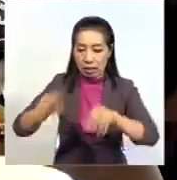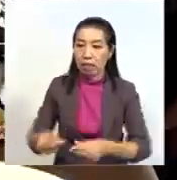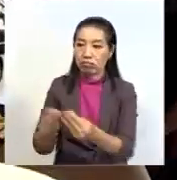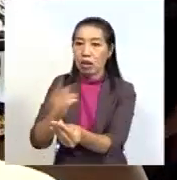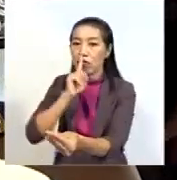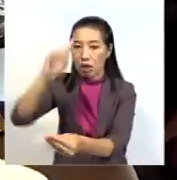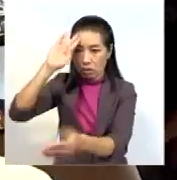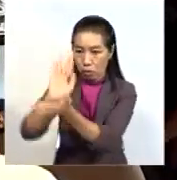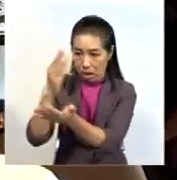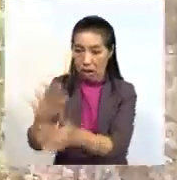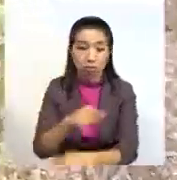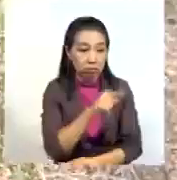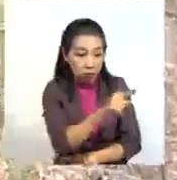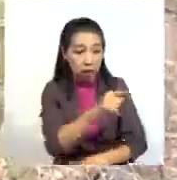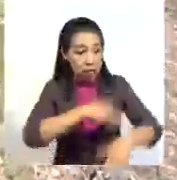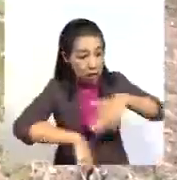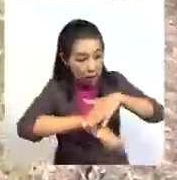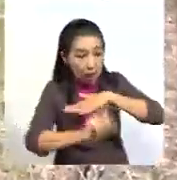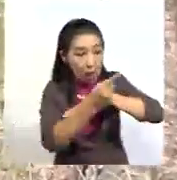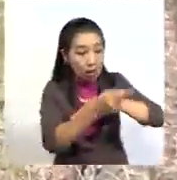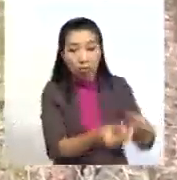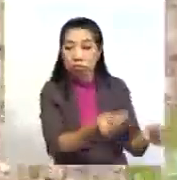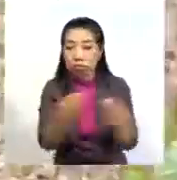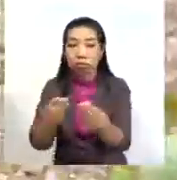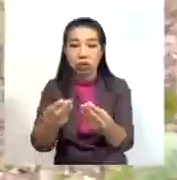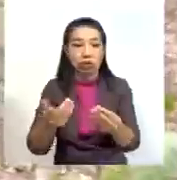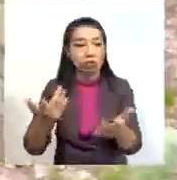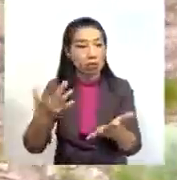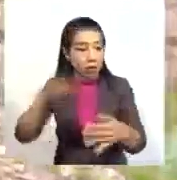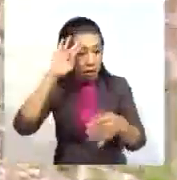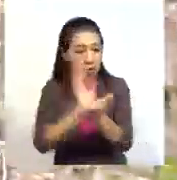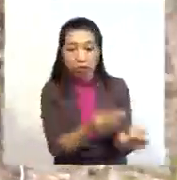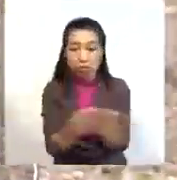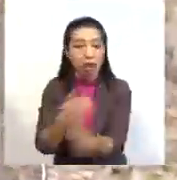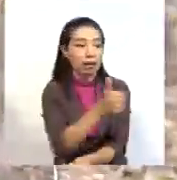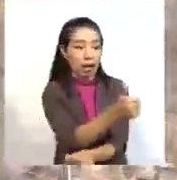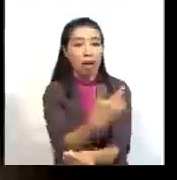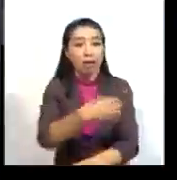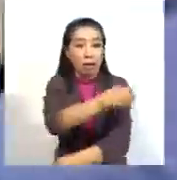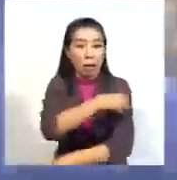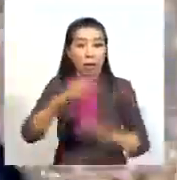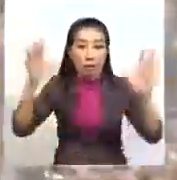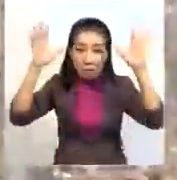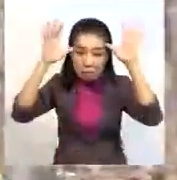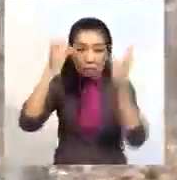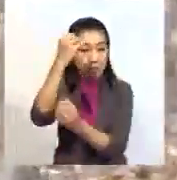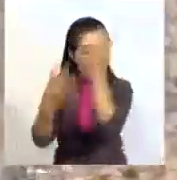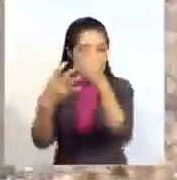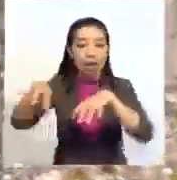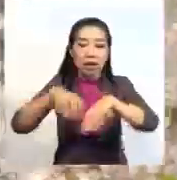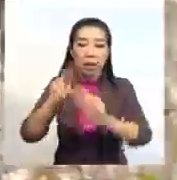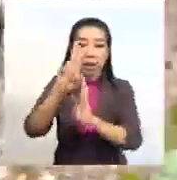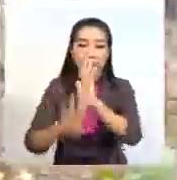านอะไรใหม่ก็เป็นเรื่องที่ผู้ถูกร้องจะนำไปชี้แจงในตอนสอบสวนซึ่งทางกรมป่าไม้ก็ดำเนินการตามระเบียบเป็น